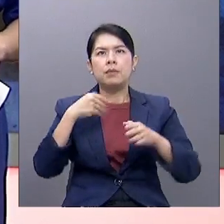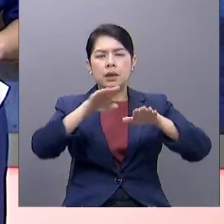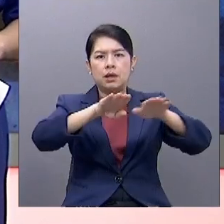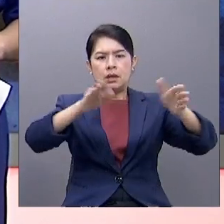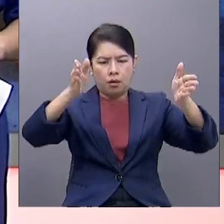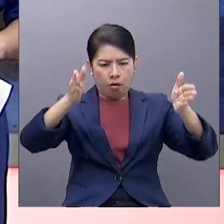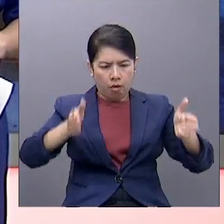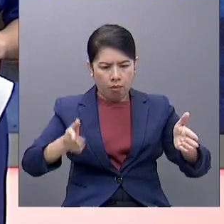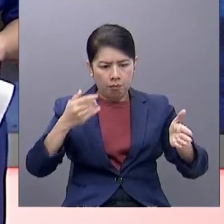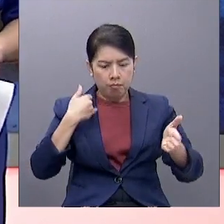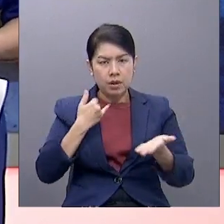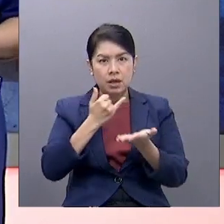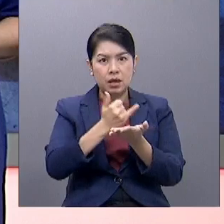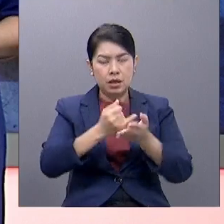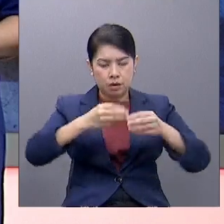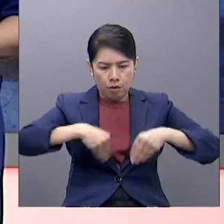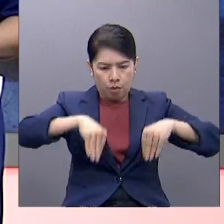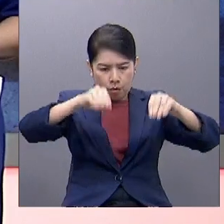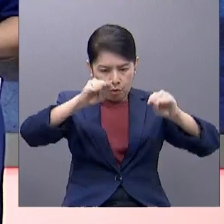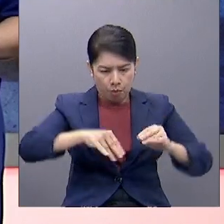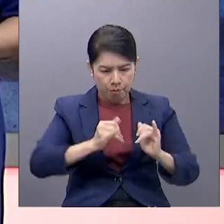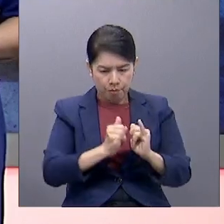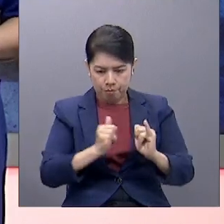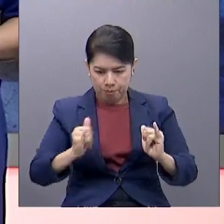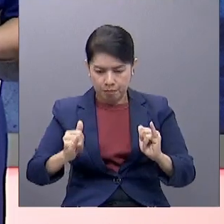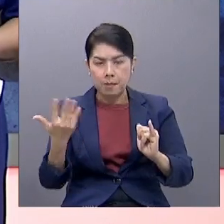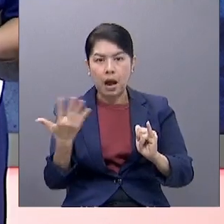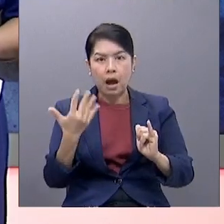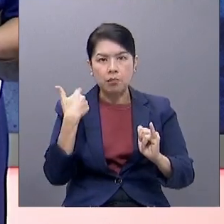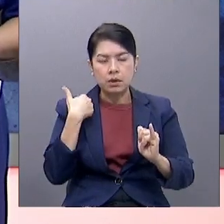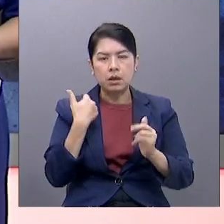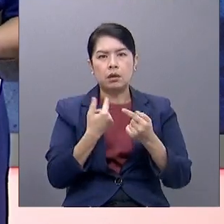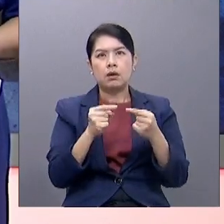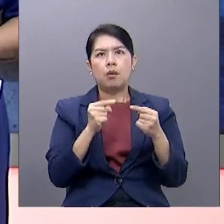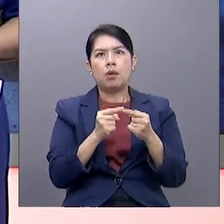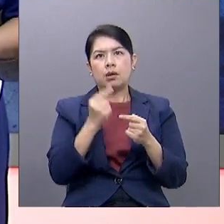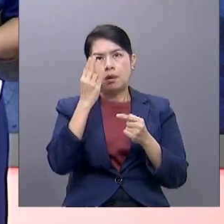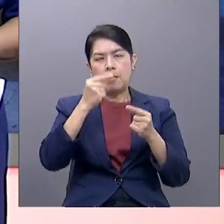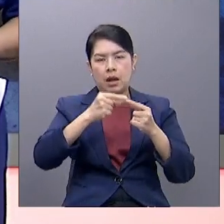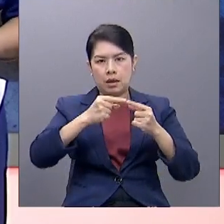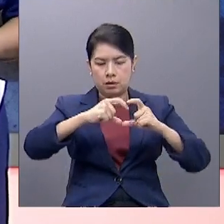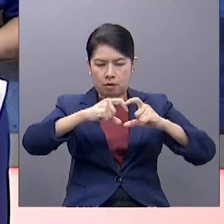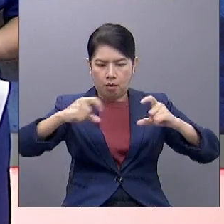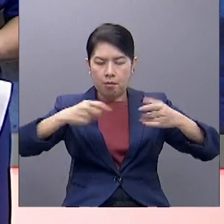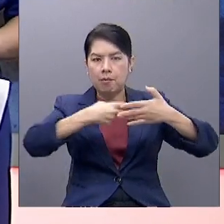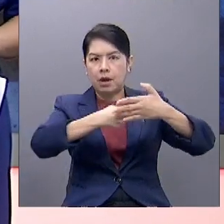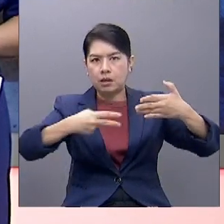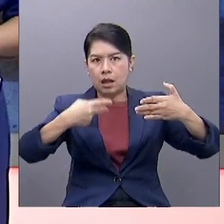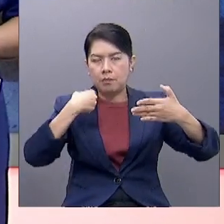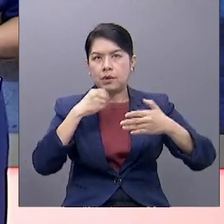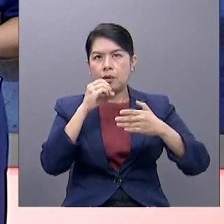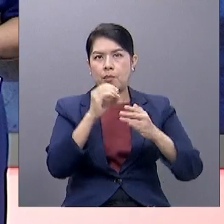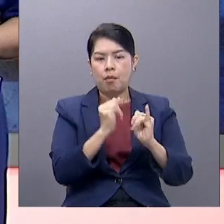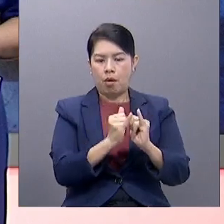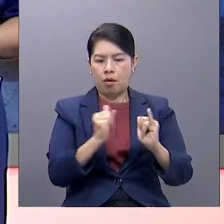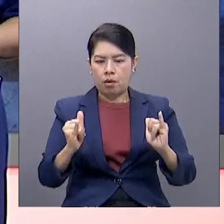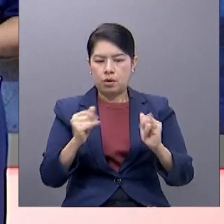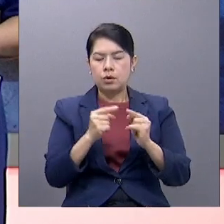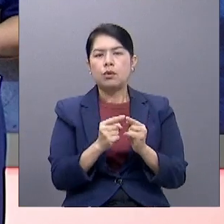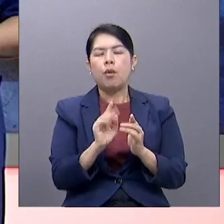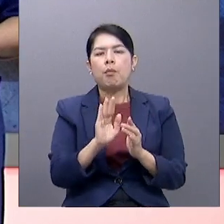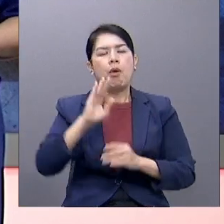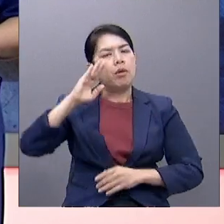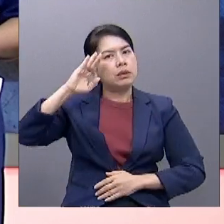งเศส5ใบนะคะไปวางไว้ที่หอไอเฟลแล้วก็บนลงศพเนี่ยมีป้ายข้อความระบุว่านี่คือศพทหารฝรั่งเศสในยูเคร